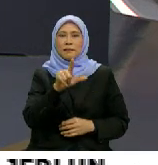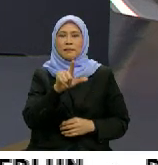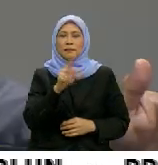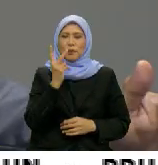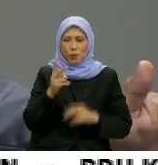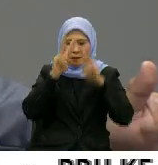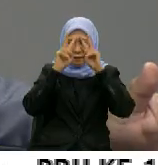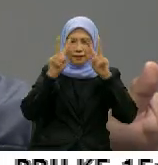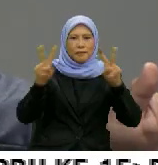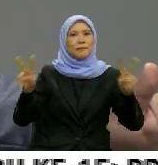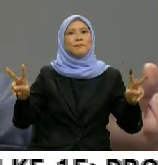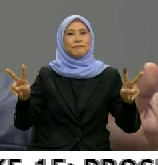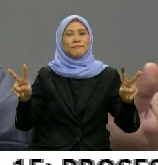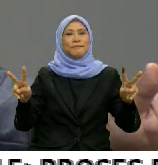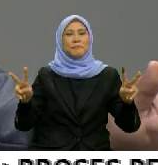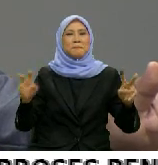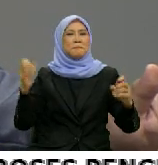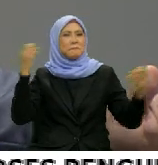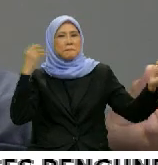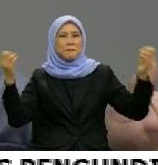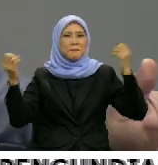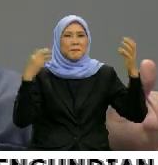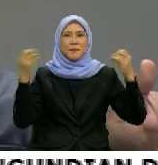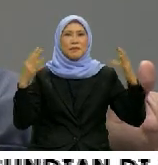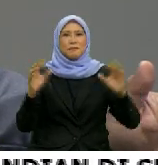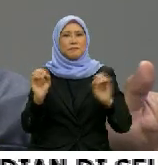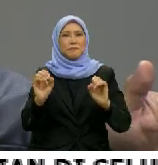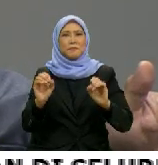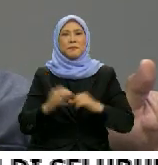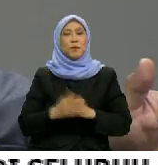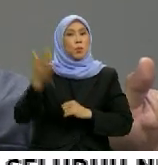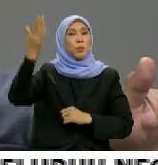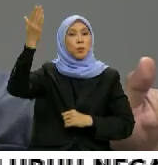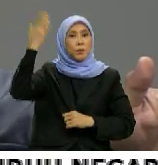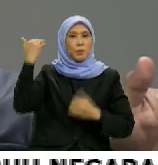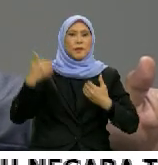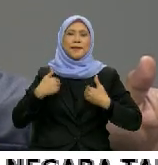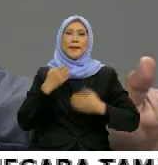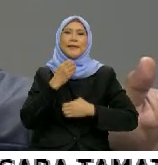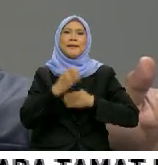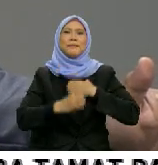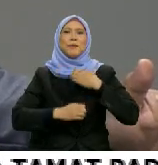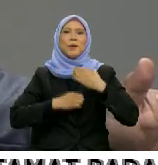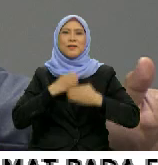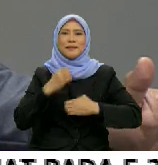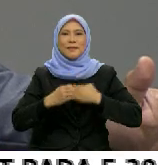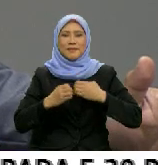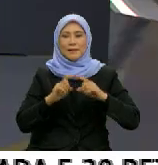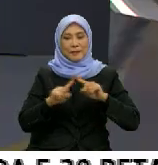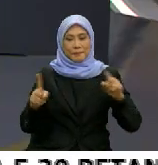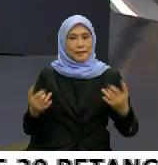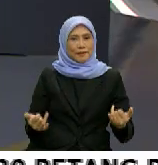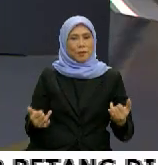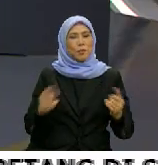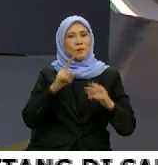macam tenang sangat kali ini. Dia tak kecoh, walaupun tadi disebutkan bahawa dulu ada faktor emosi, kali ini tidak ada.